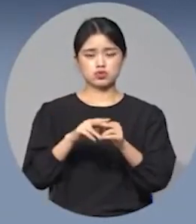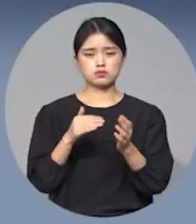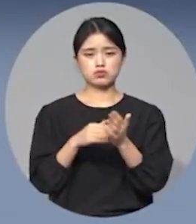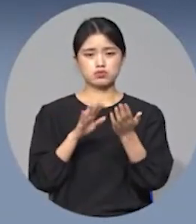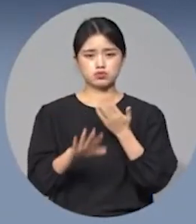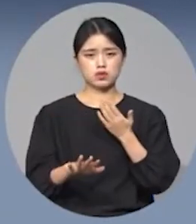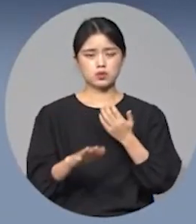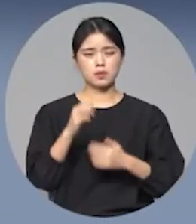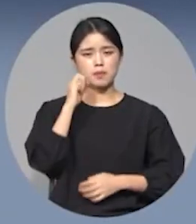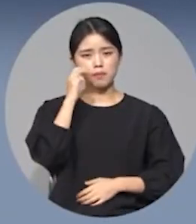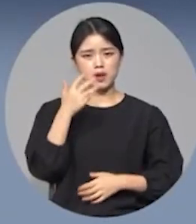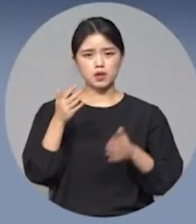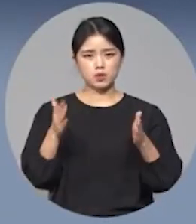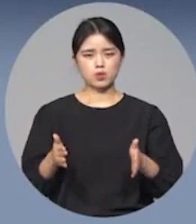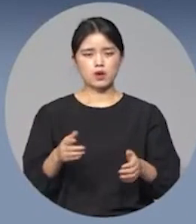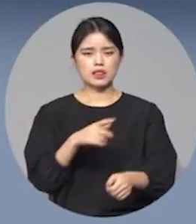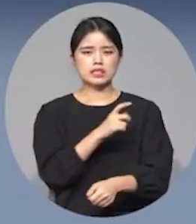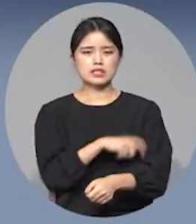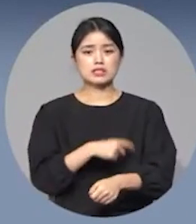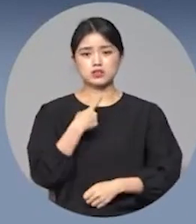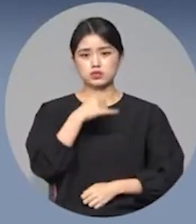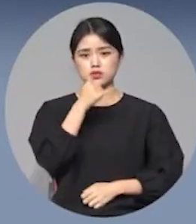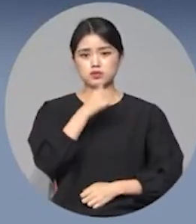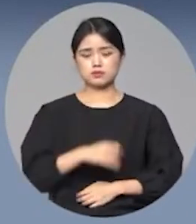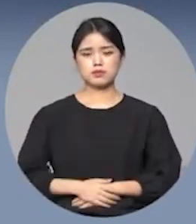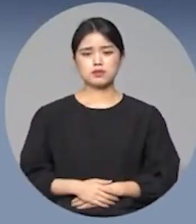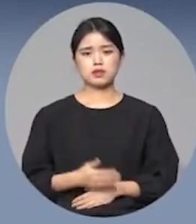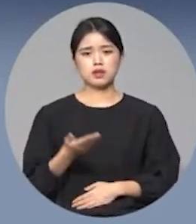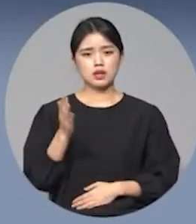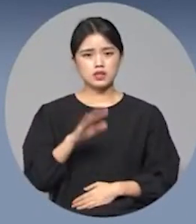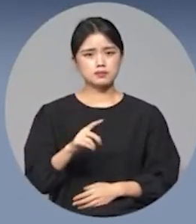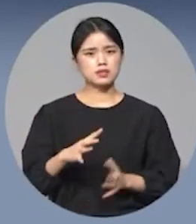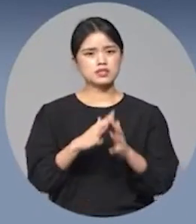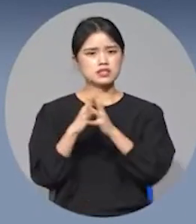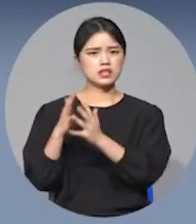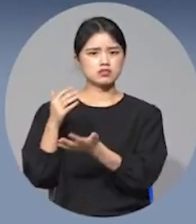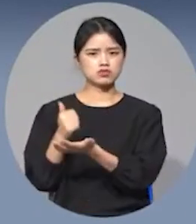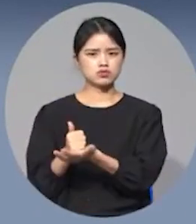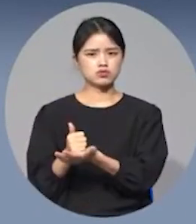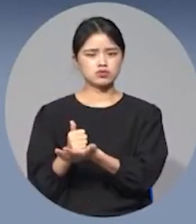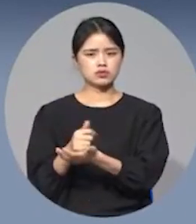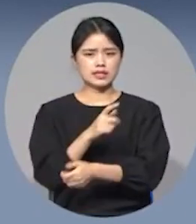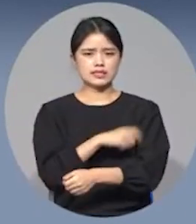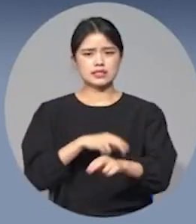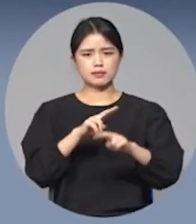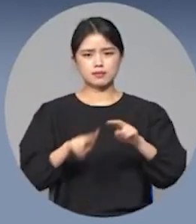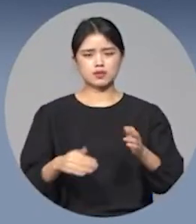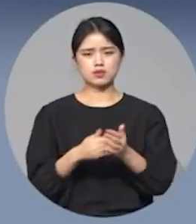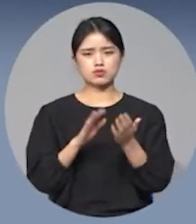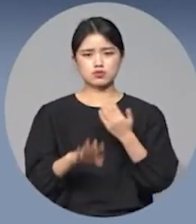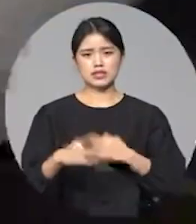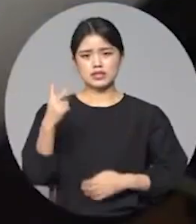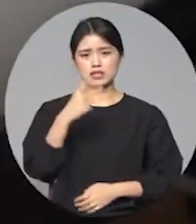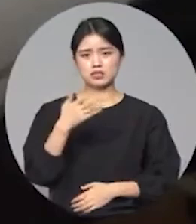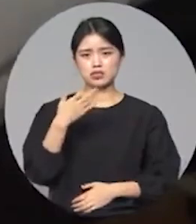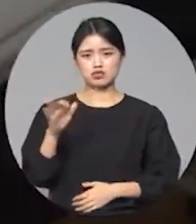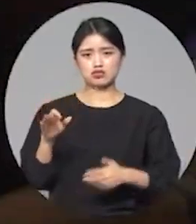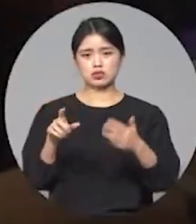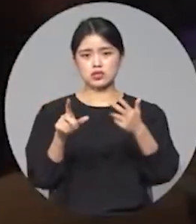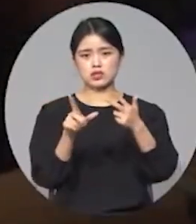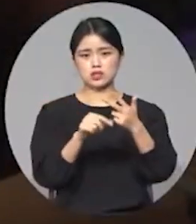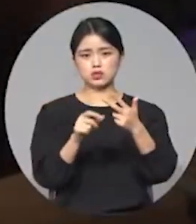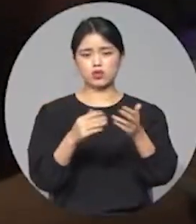8달 동안이나 이사직을 유지했습니다. 그런데 장군수가 이사직을 사임한 직후인 2019년